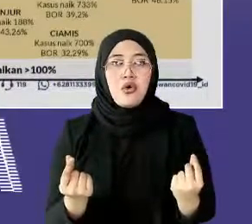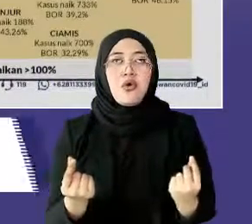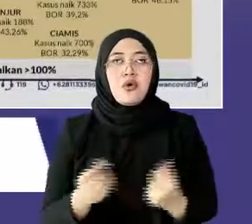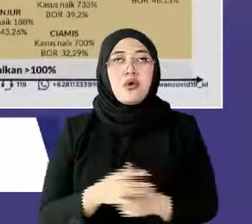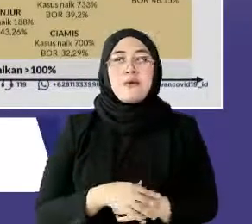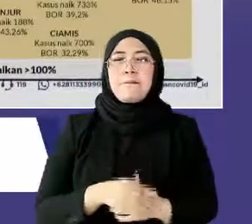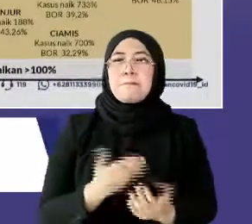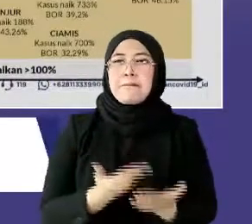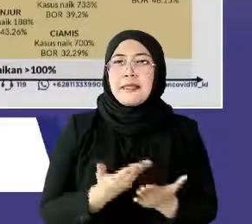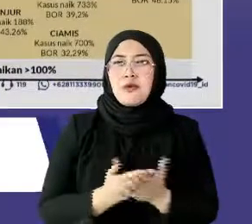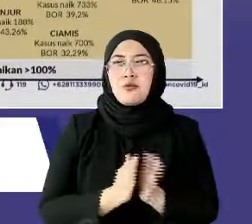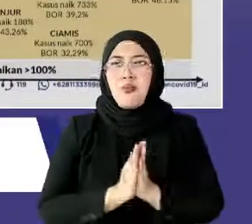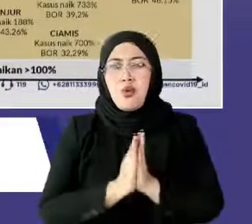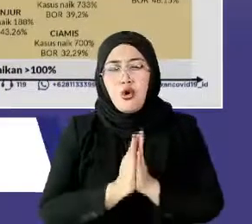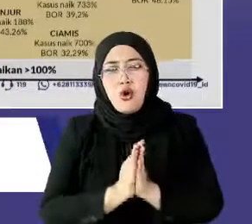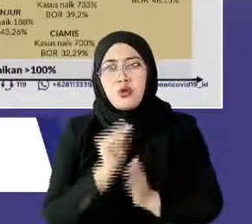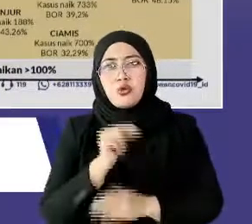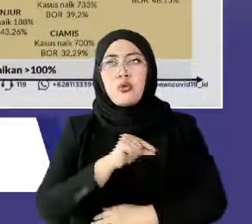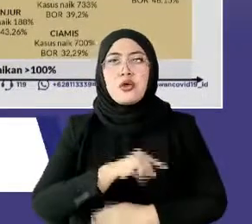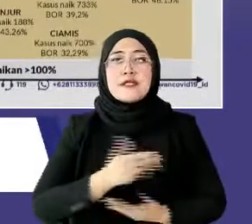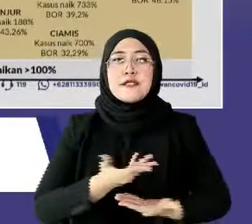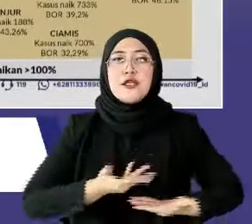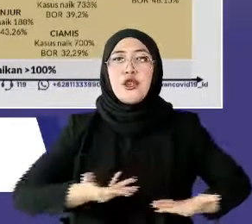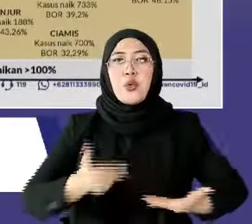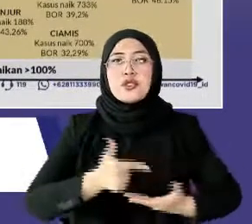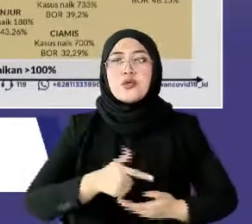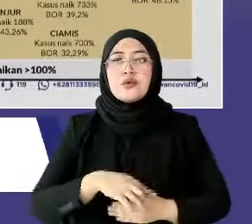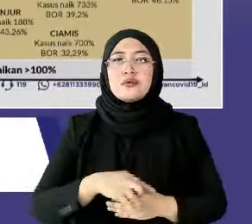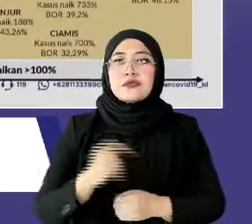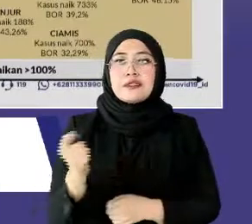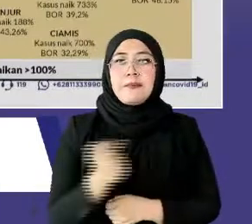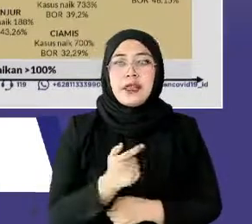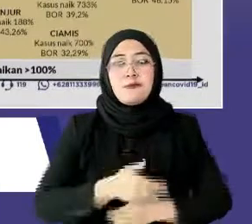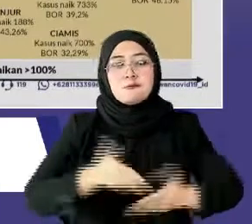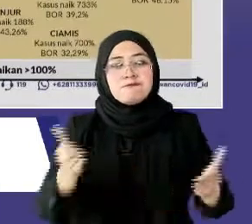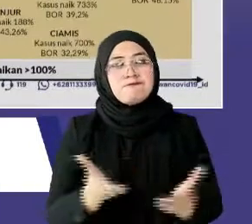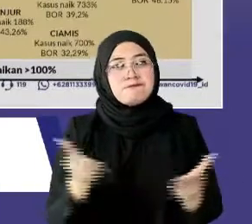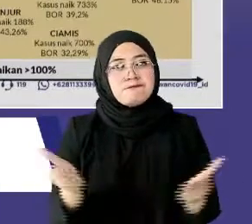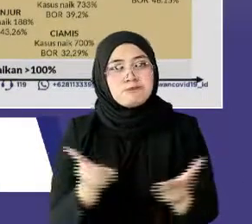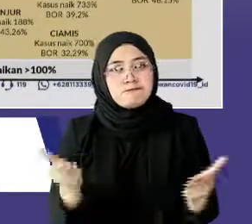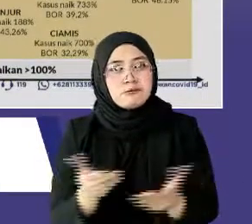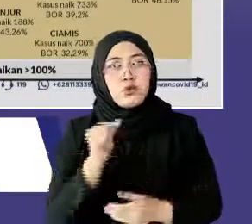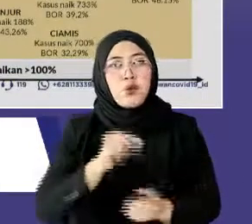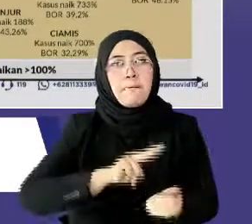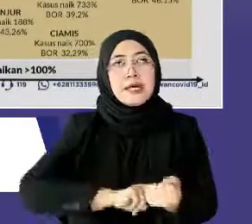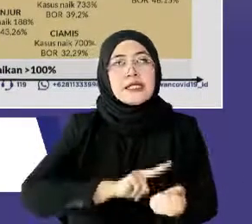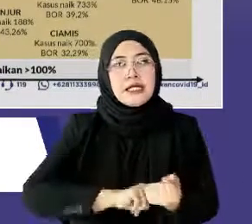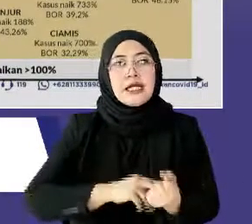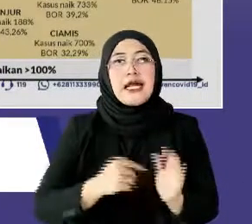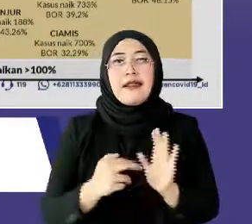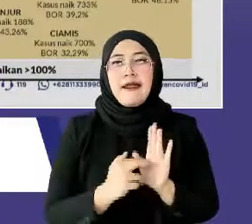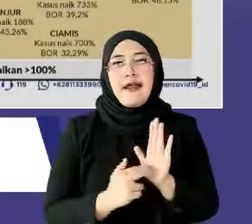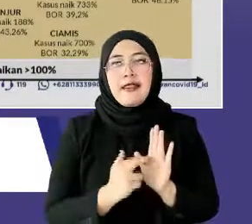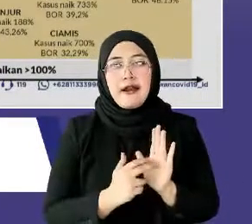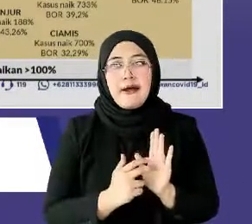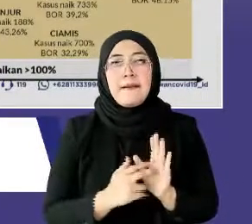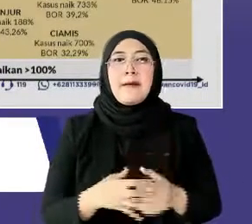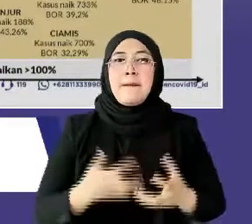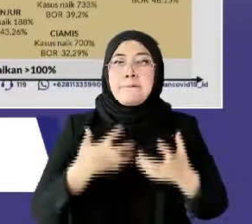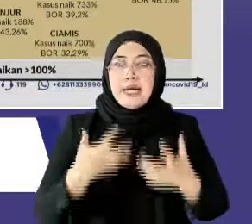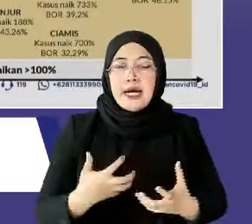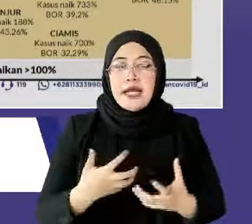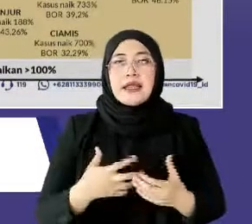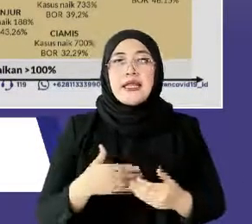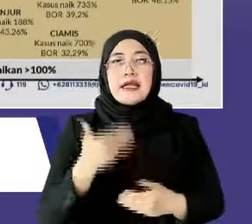mohon keadaan ini dapat dimanfaatkan dengan baik yaitu dengan segera melakukan penanganan terbaik pada pasien dengan gejala sedang berat